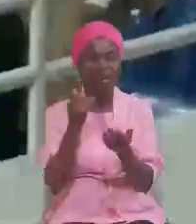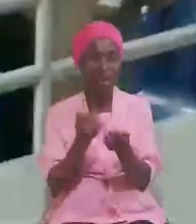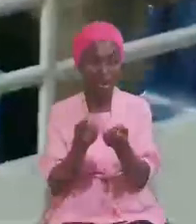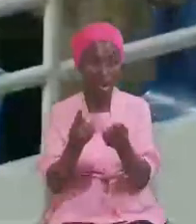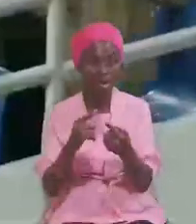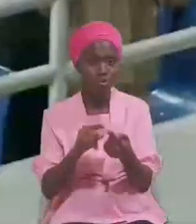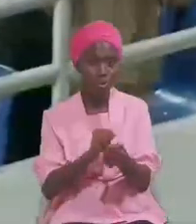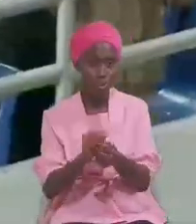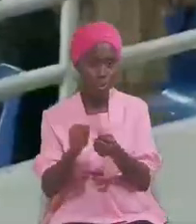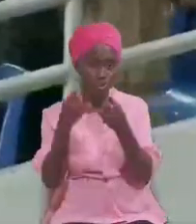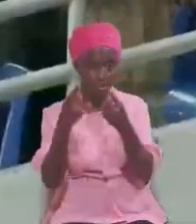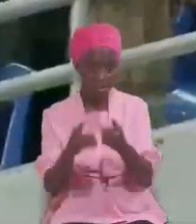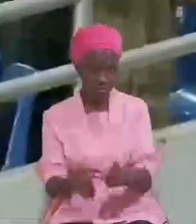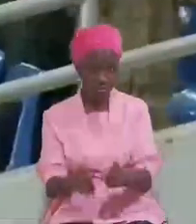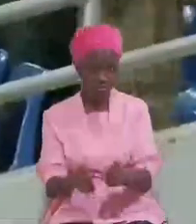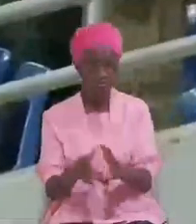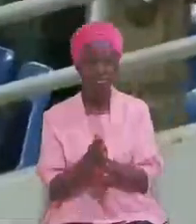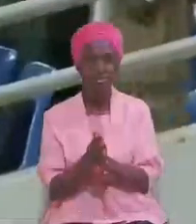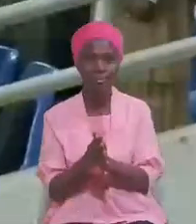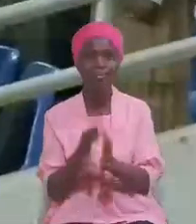Cela va se passer.